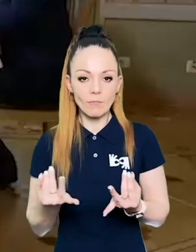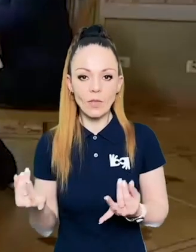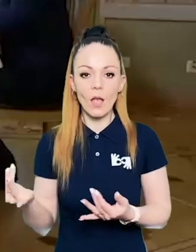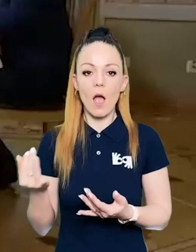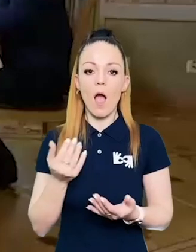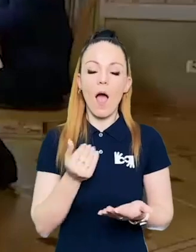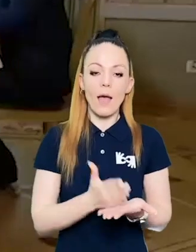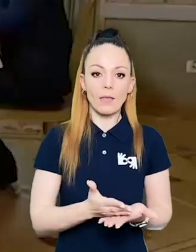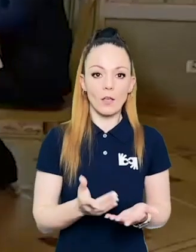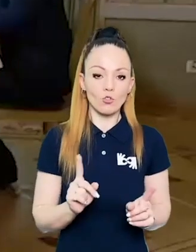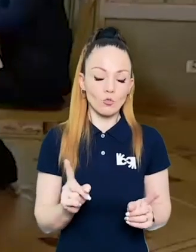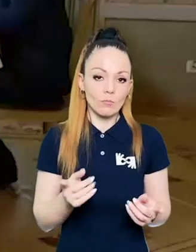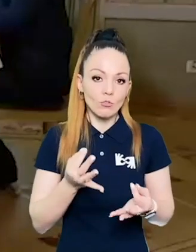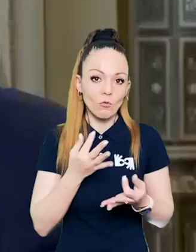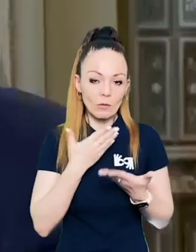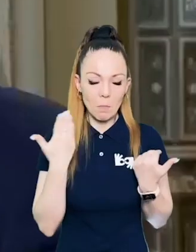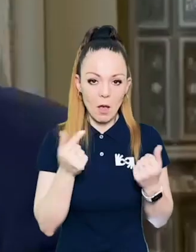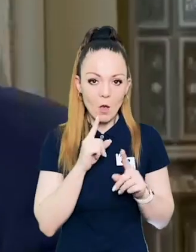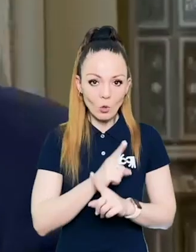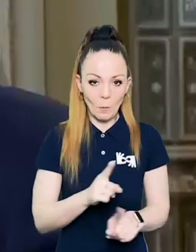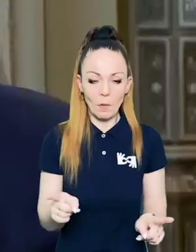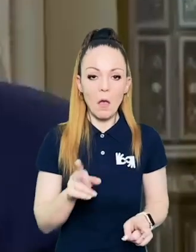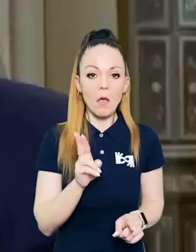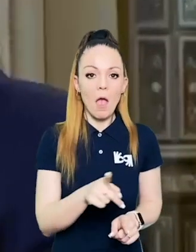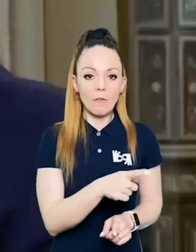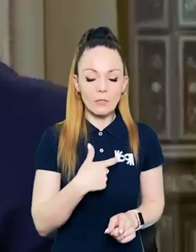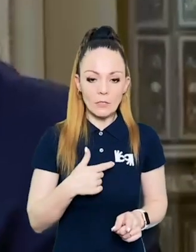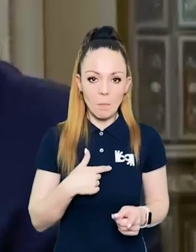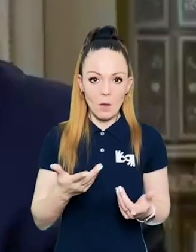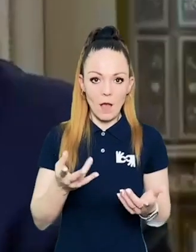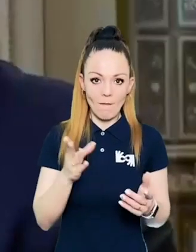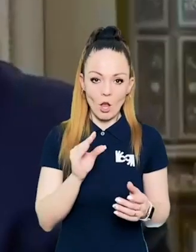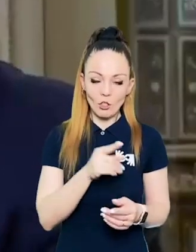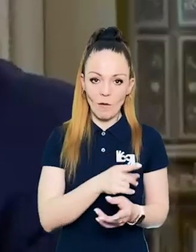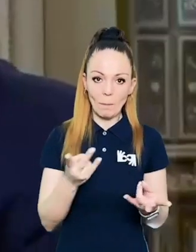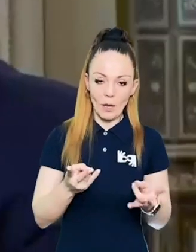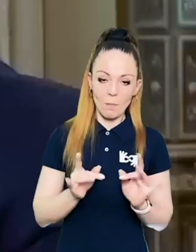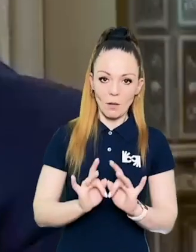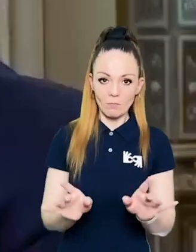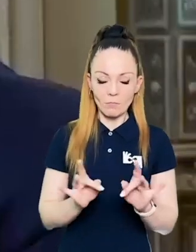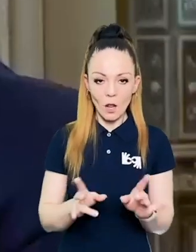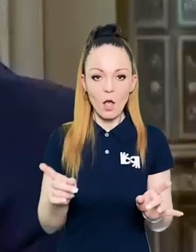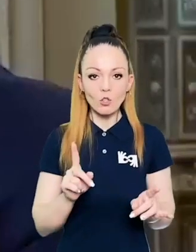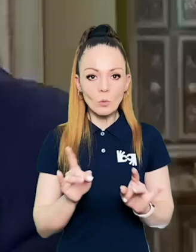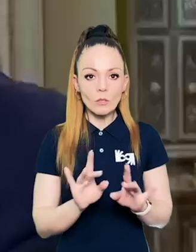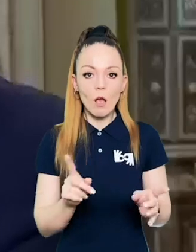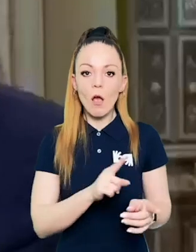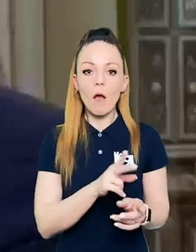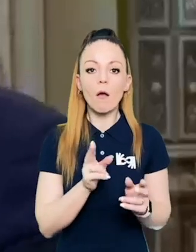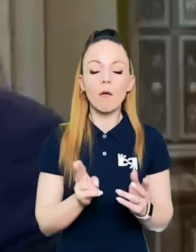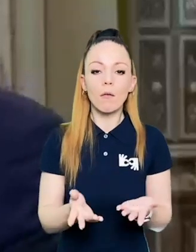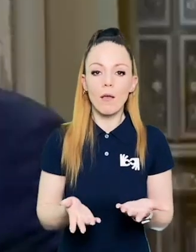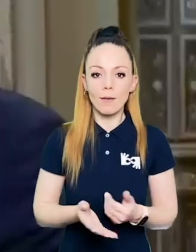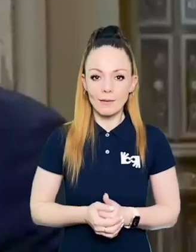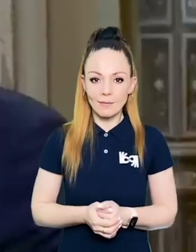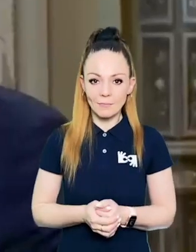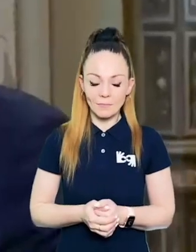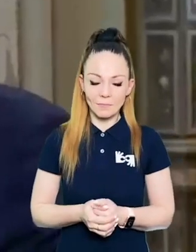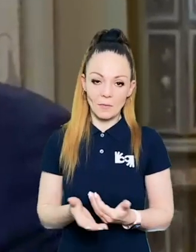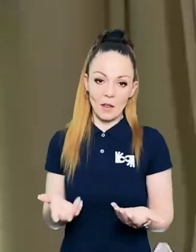чого особливо сказати. Так. І як ви собі тоді даєте раду? А вам треба ввечері вийти і щось